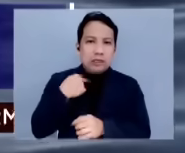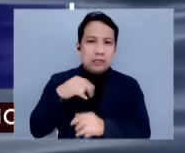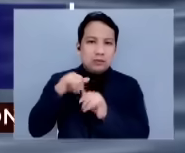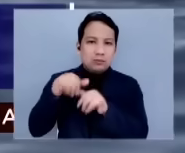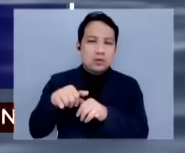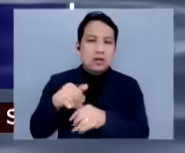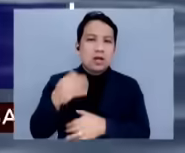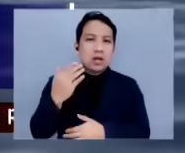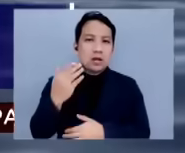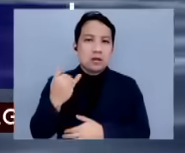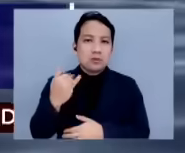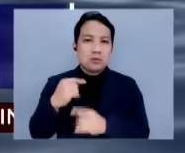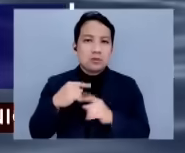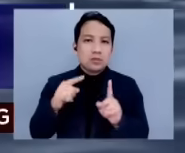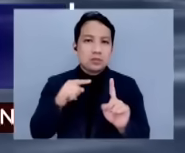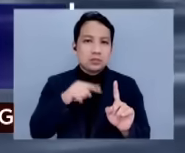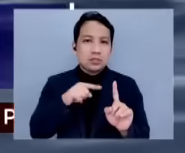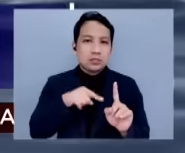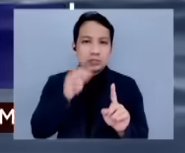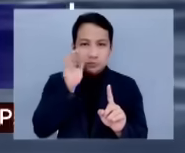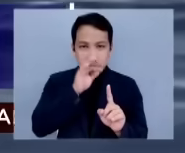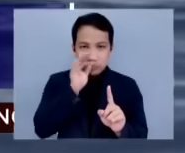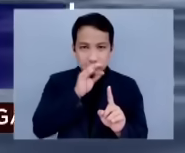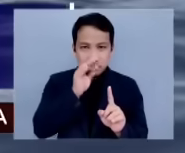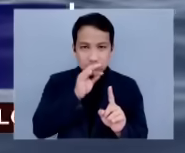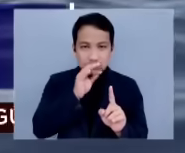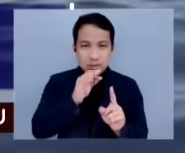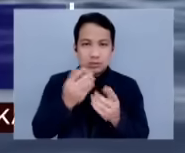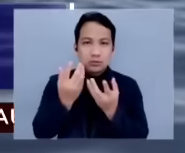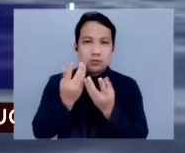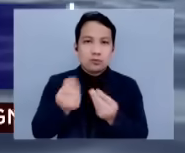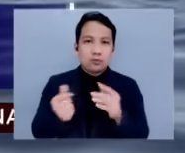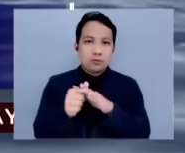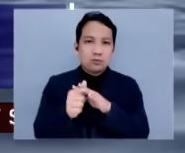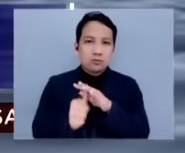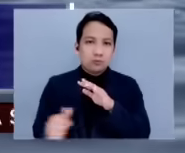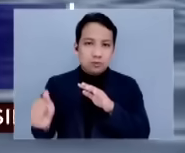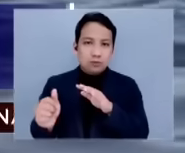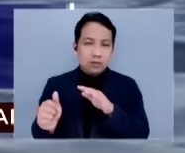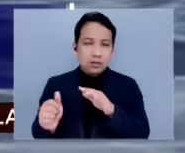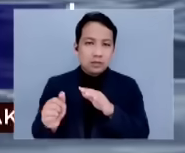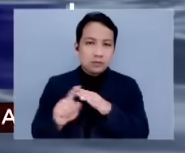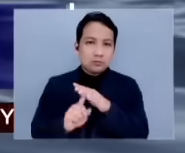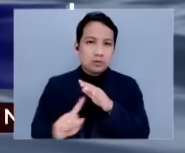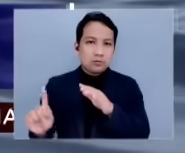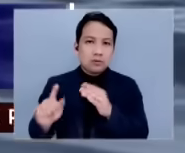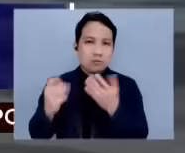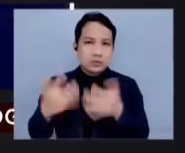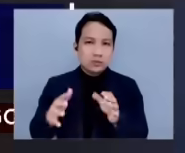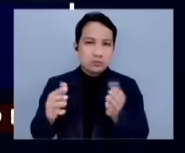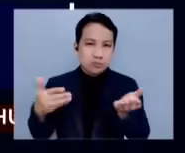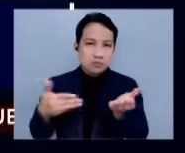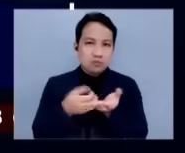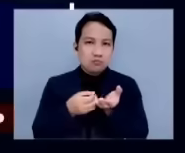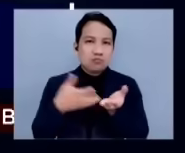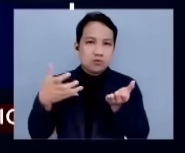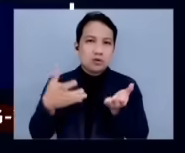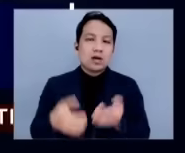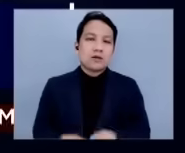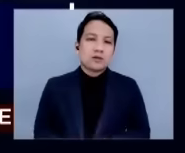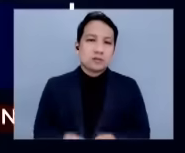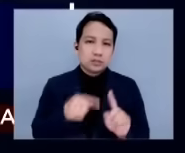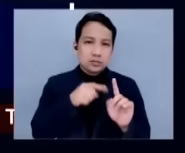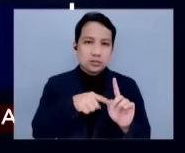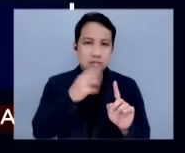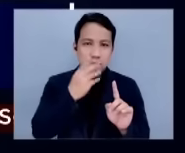pa, isa sa mga tripulanteng Pinoy ang napaulat na nawawala matapos ang pagsabog. Kinilala siyang si